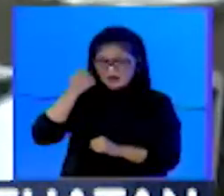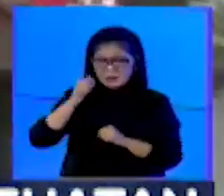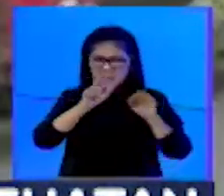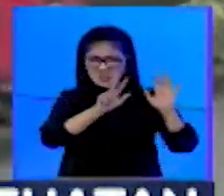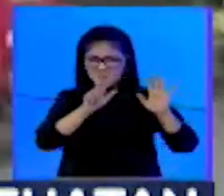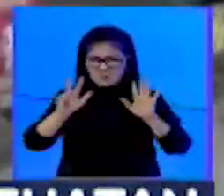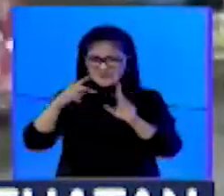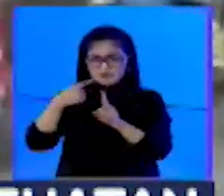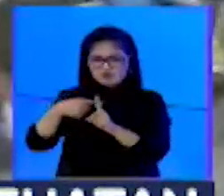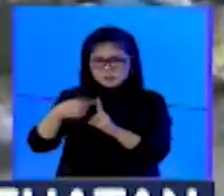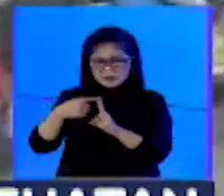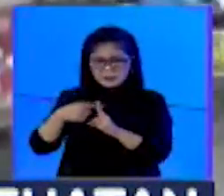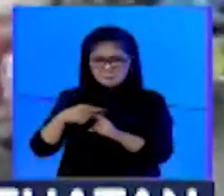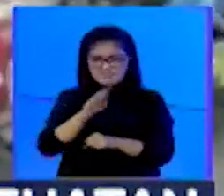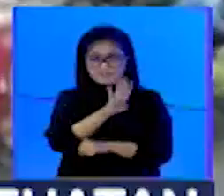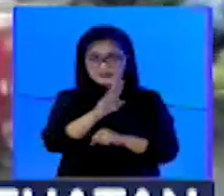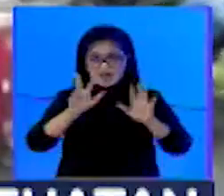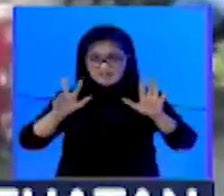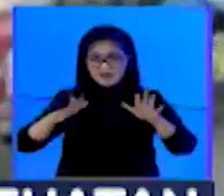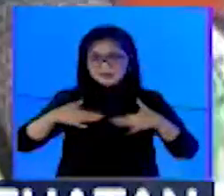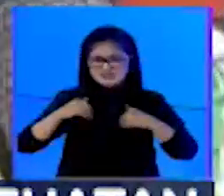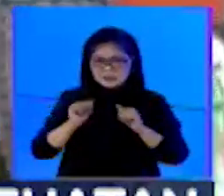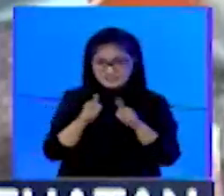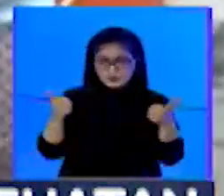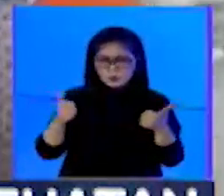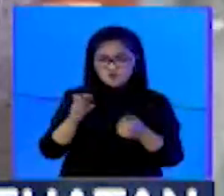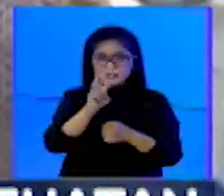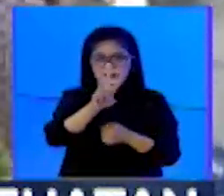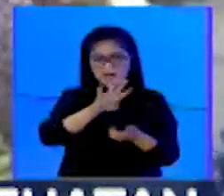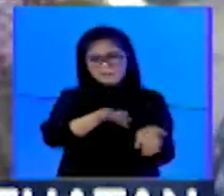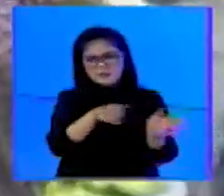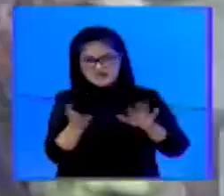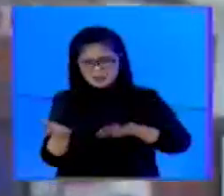COVID-19, 48 sembuh dan 3 orang meninggal dunia.